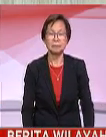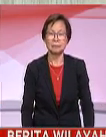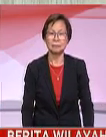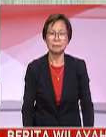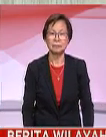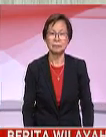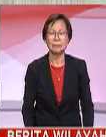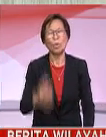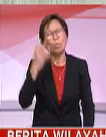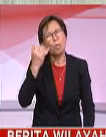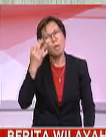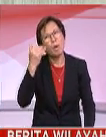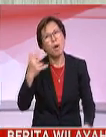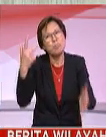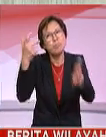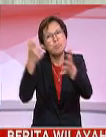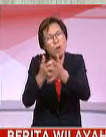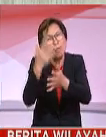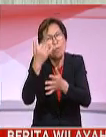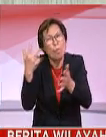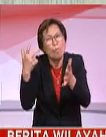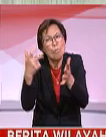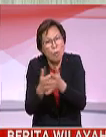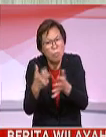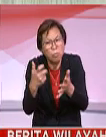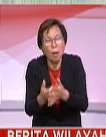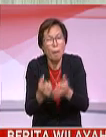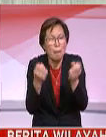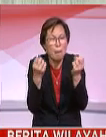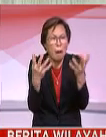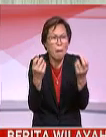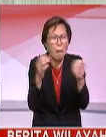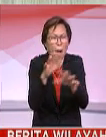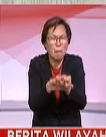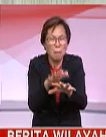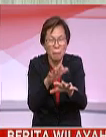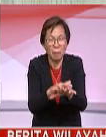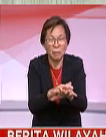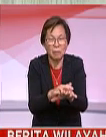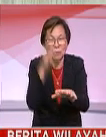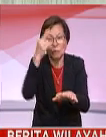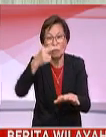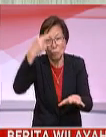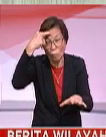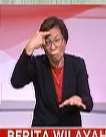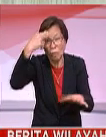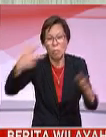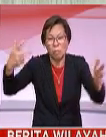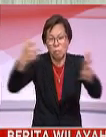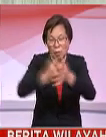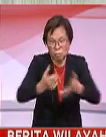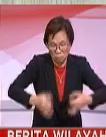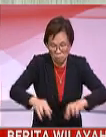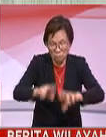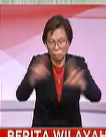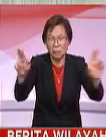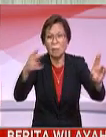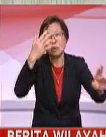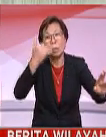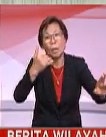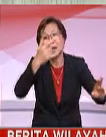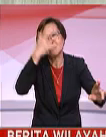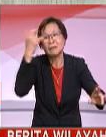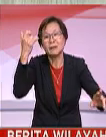Punca kemalangan yang paling banyak sekali yang menjadi punca kepada kemalangan jalan raya adalah